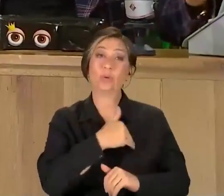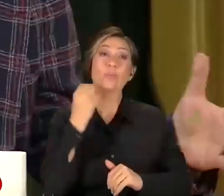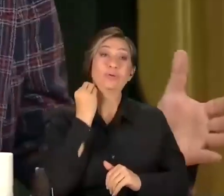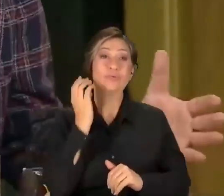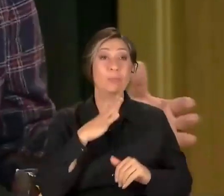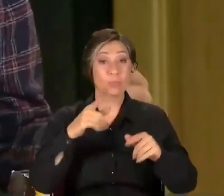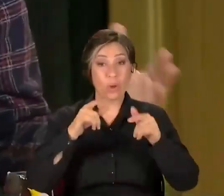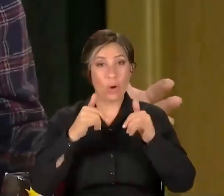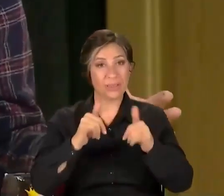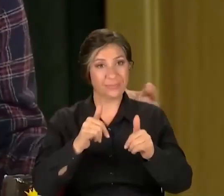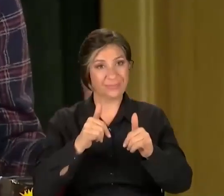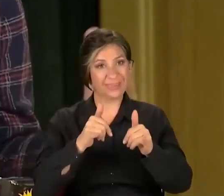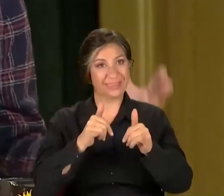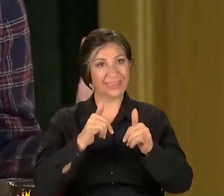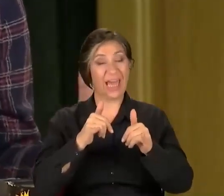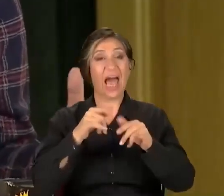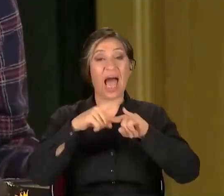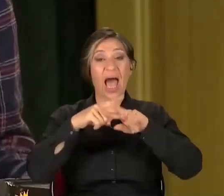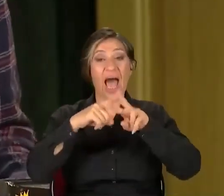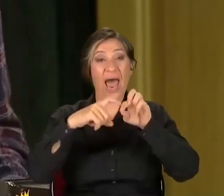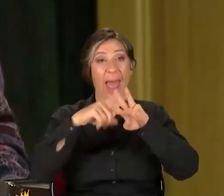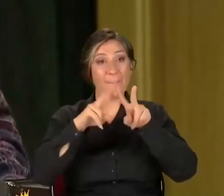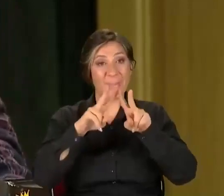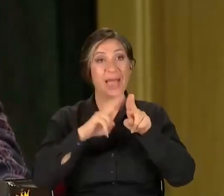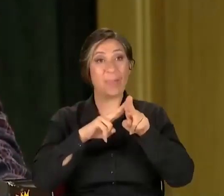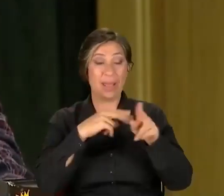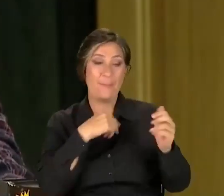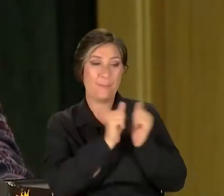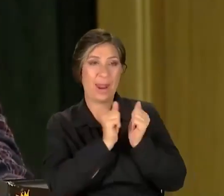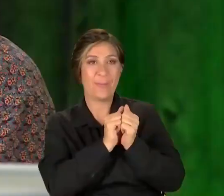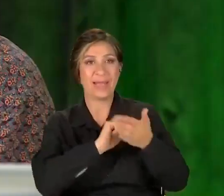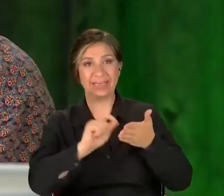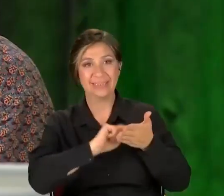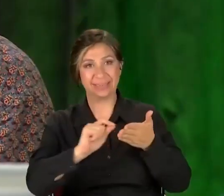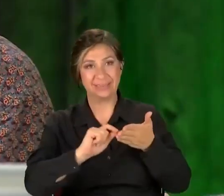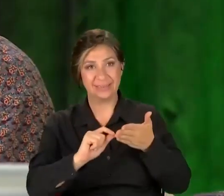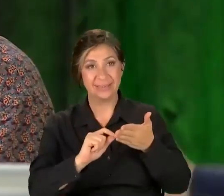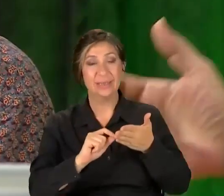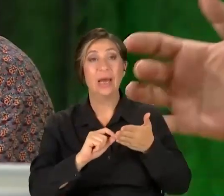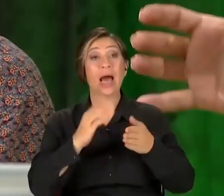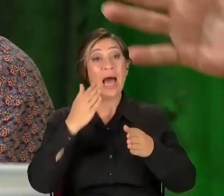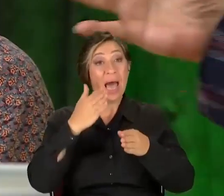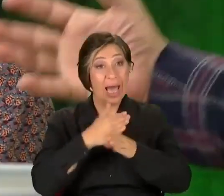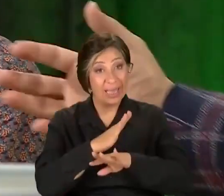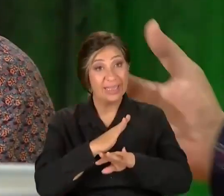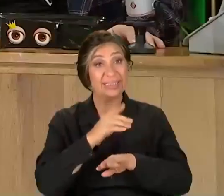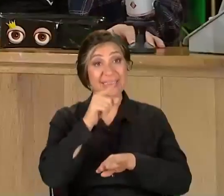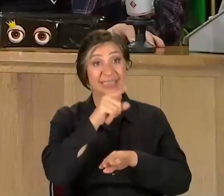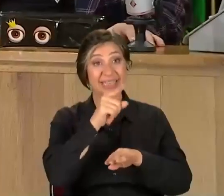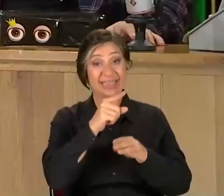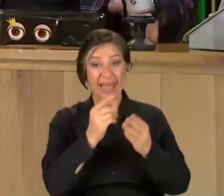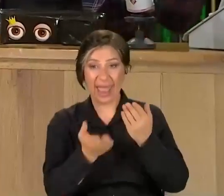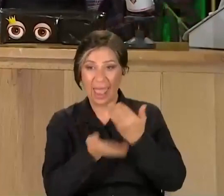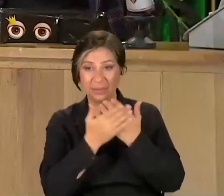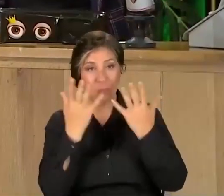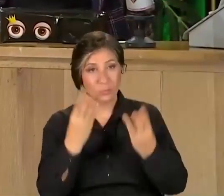varmış. Burada oynadığımız Harem Kabare'yi de beraber yazdık tabii ki bu arada. Yani... Hakikaten senin de